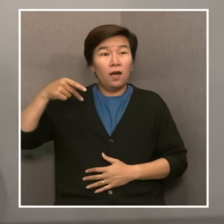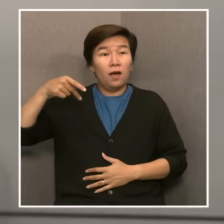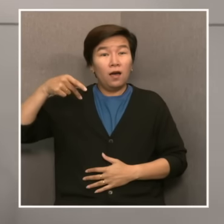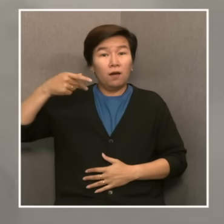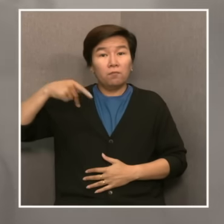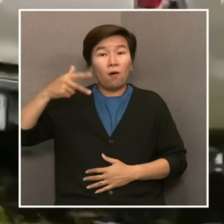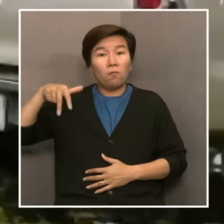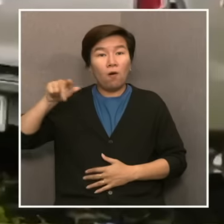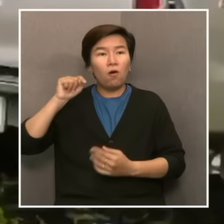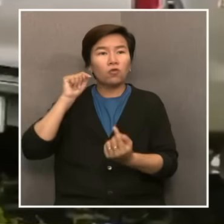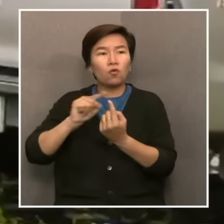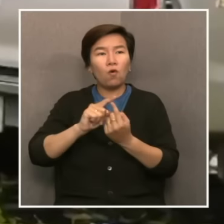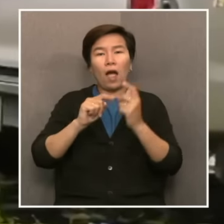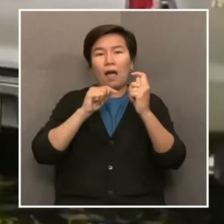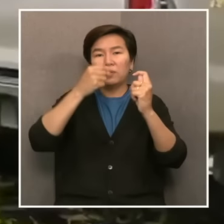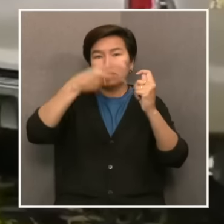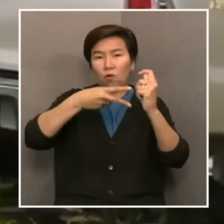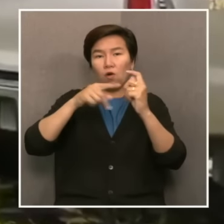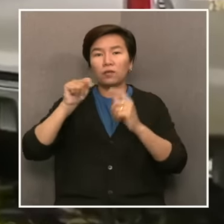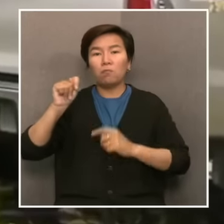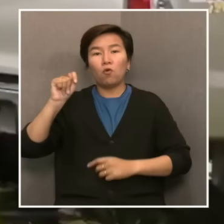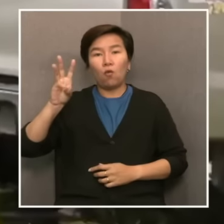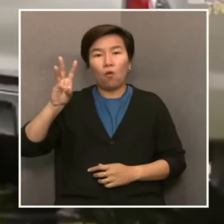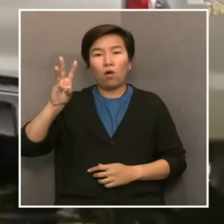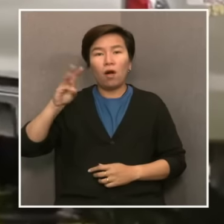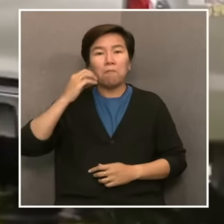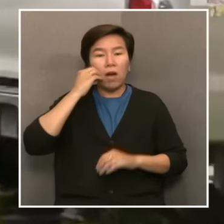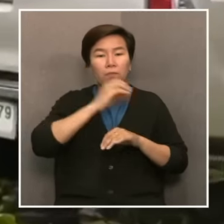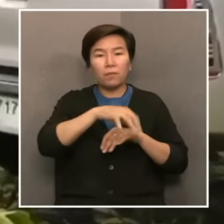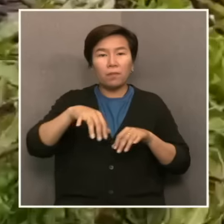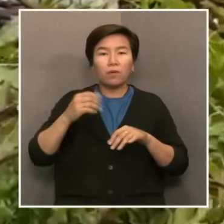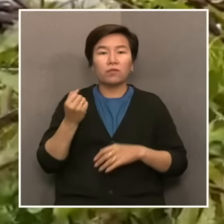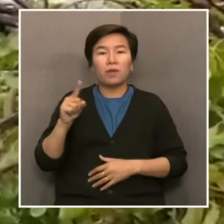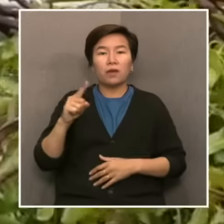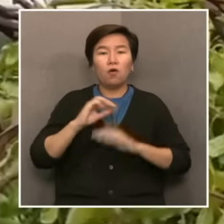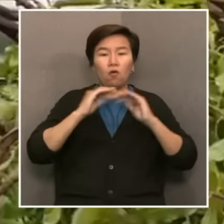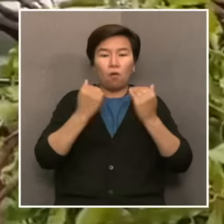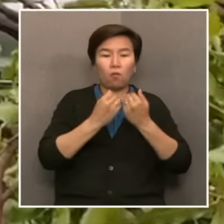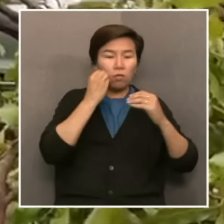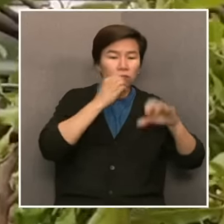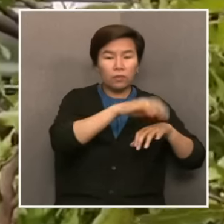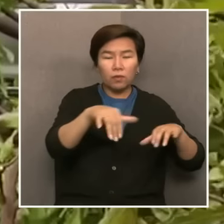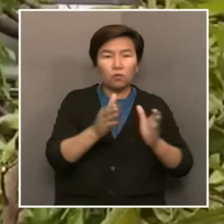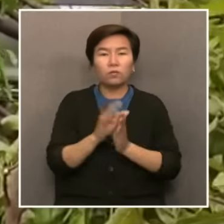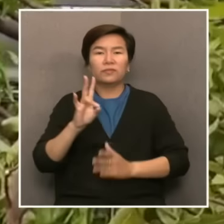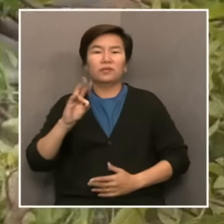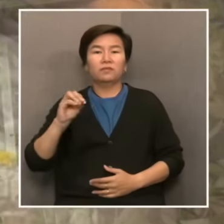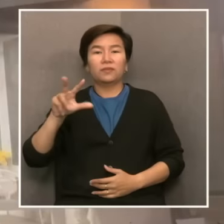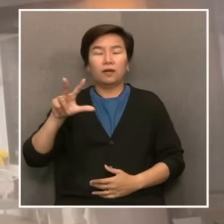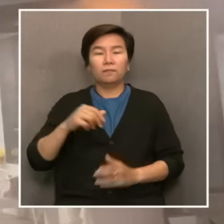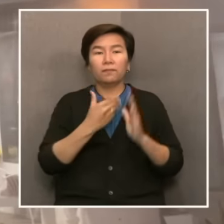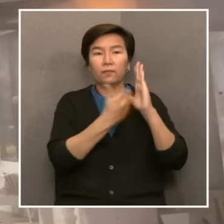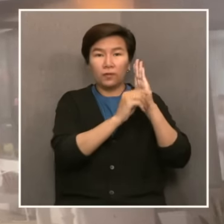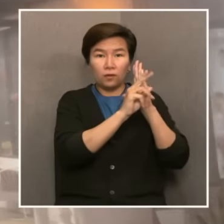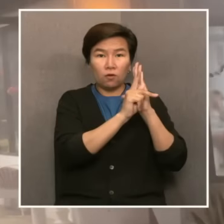าตภัย2อำเภอ6ตำบล11หมู่บ้านรวม73ครัวเรือนค่ะ ด้านจังหวัดขอนแก่น